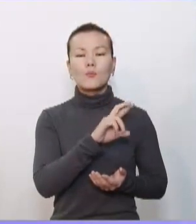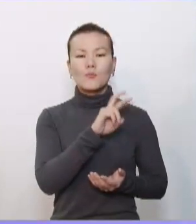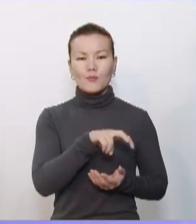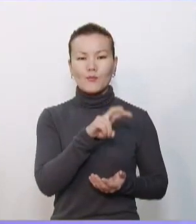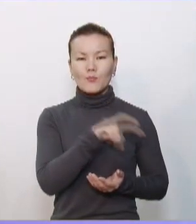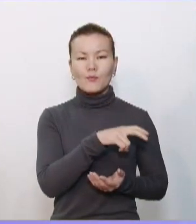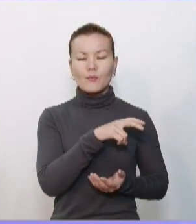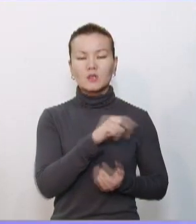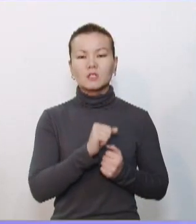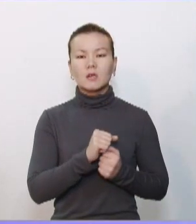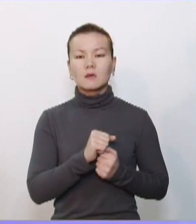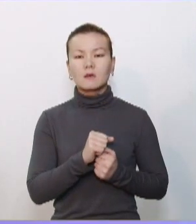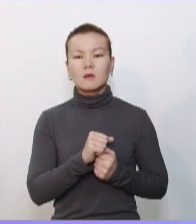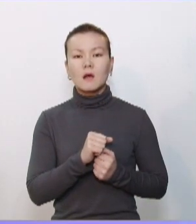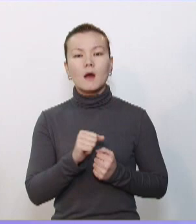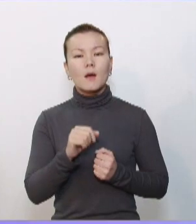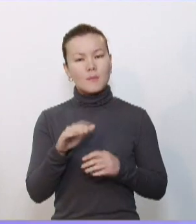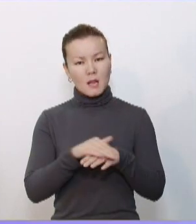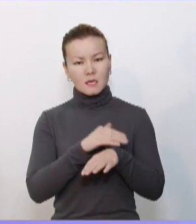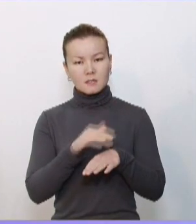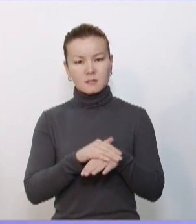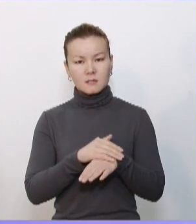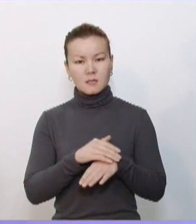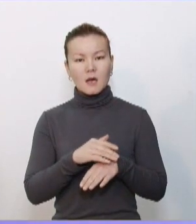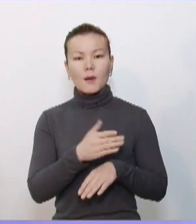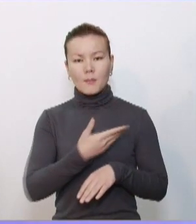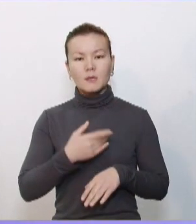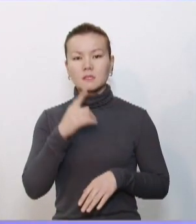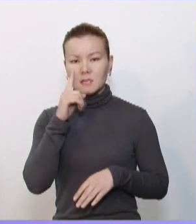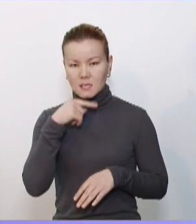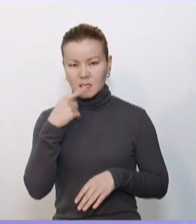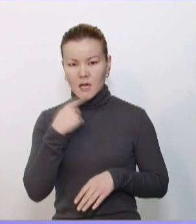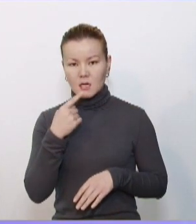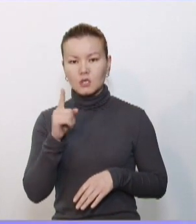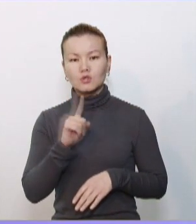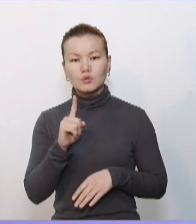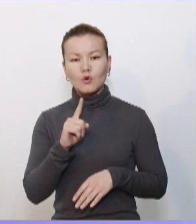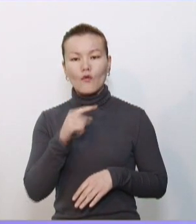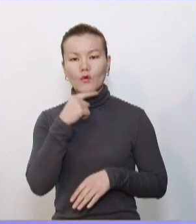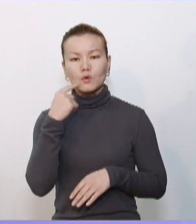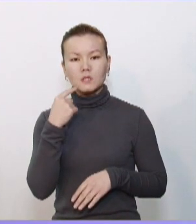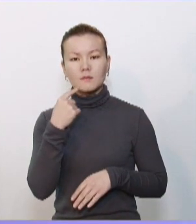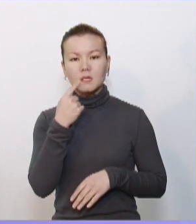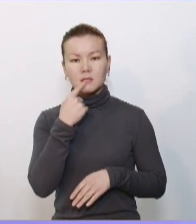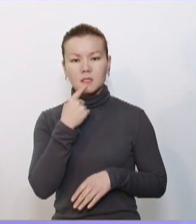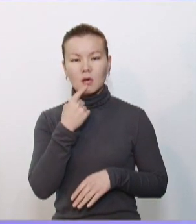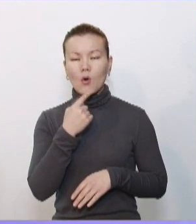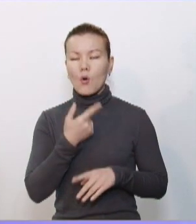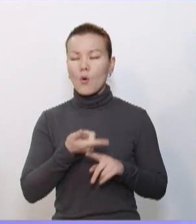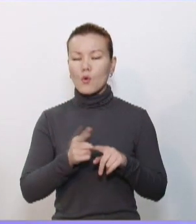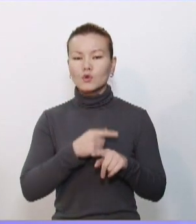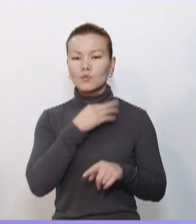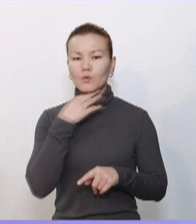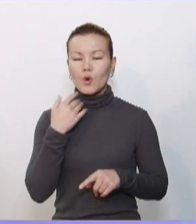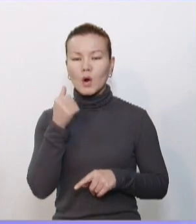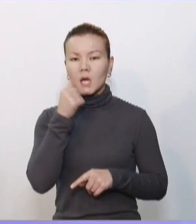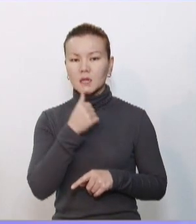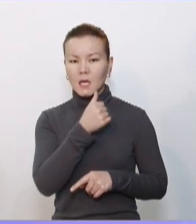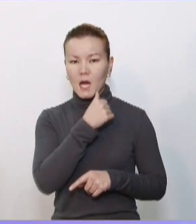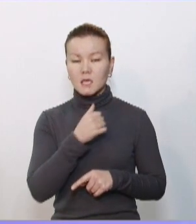с вами уже сказали, что в русском языке очень много тайн, в том числе и у